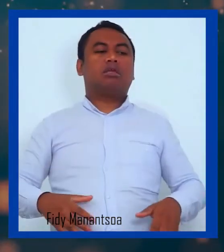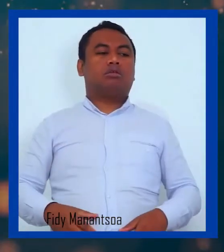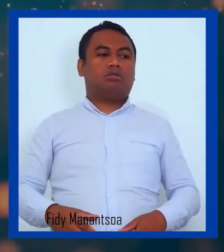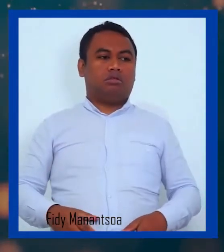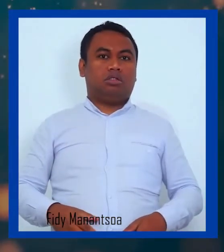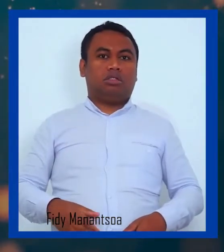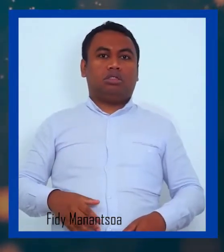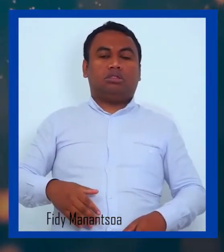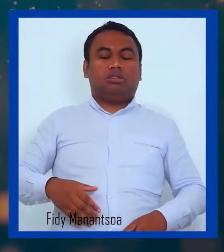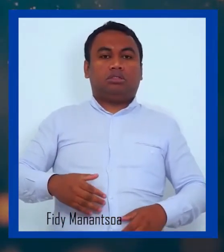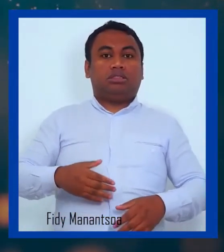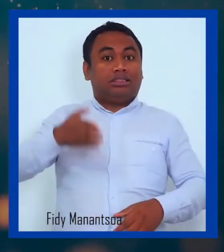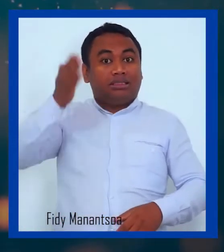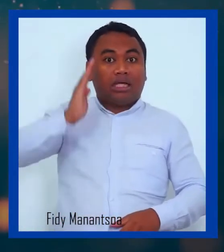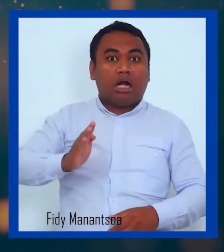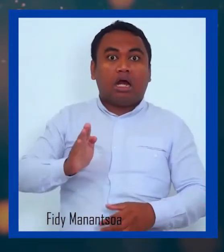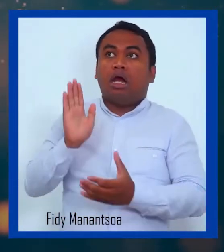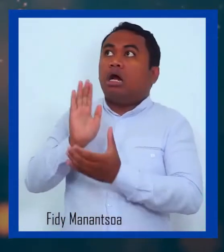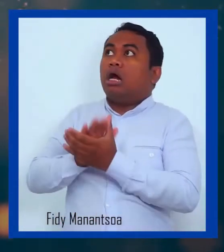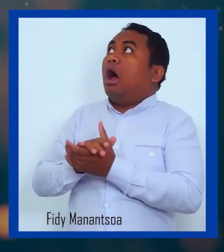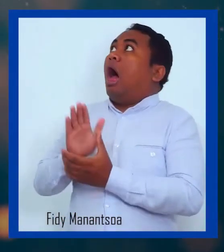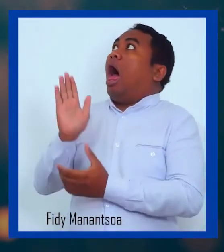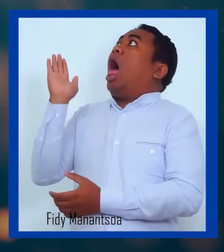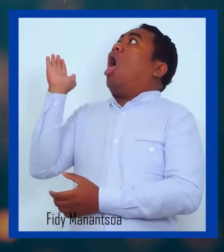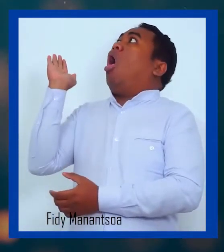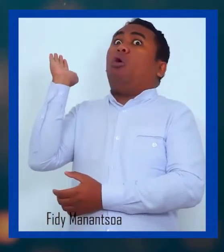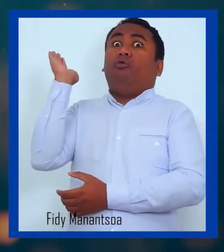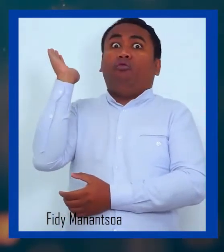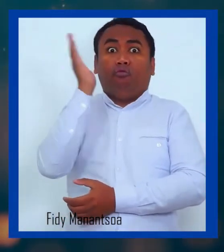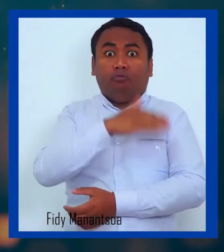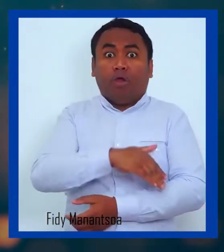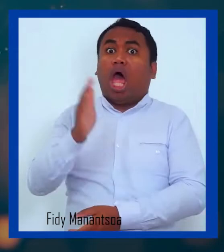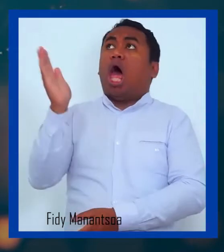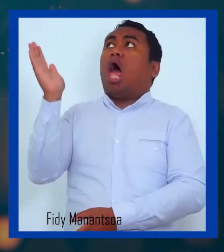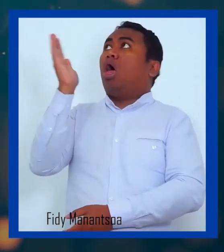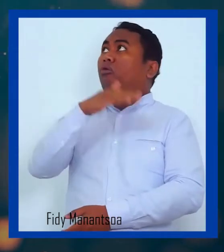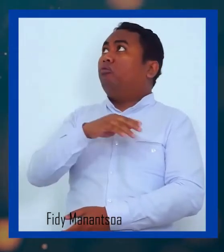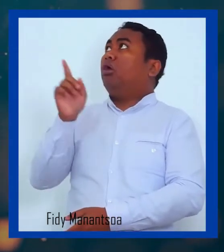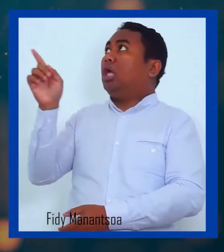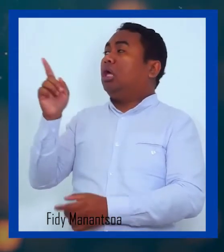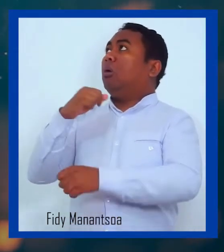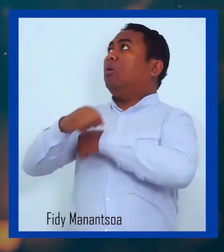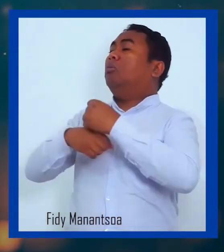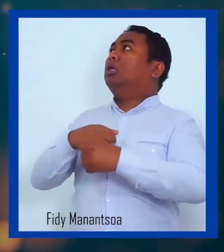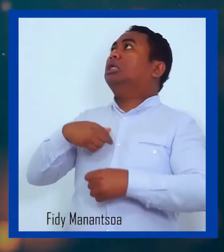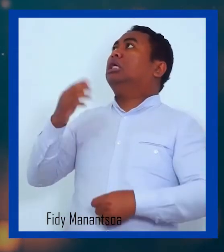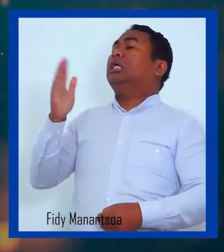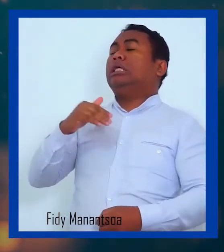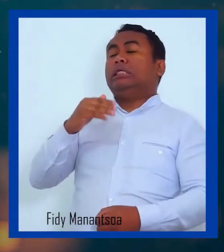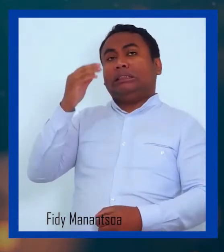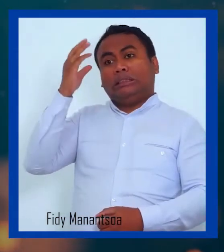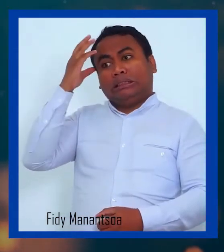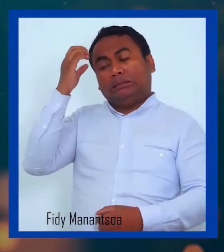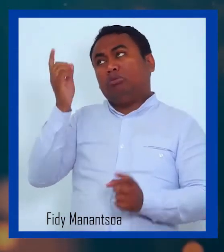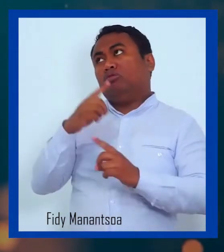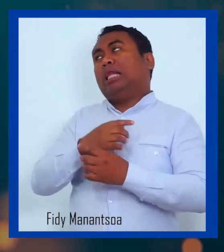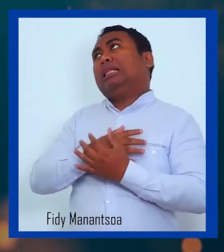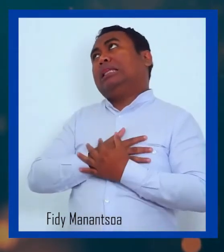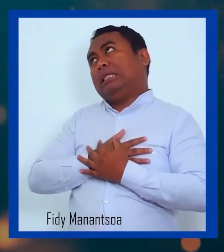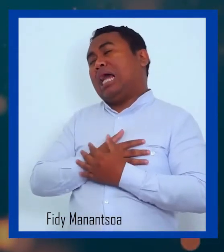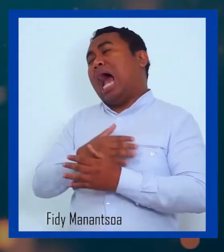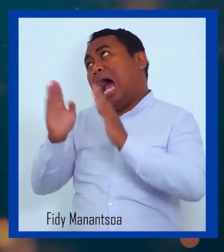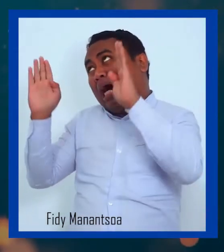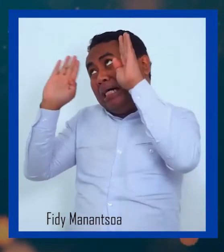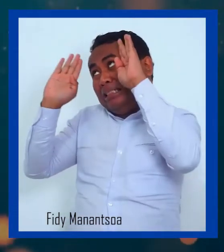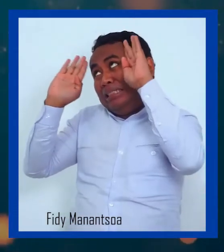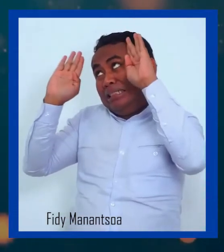tao. Dia izay no tsapan'ilay zaza, resy lahatra tamin'izay fitiavana izay ilay zaza, dia lasa tian'ilay mamany izy. Dia